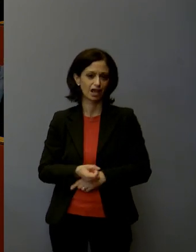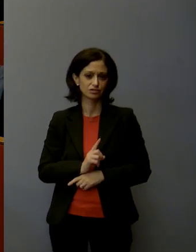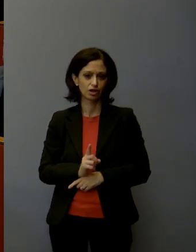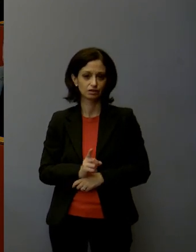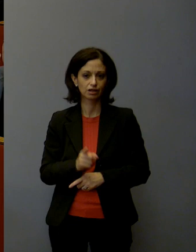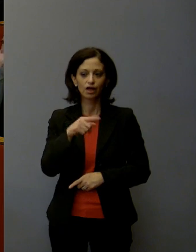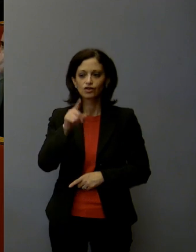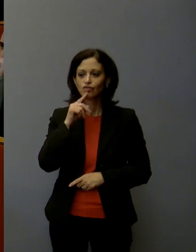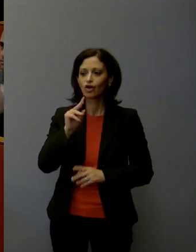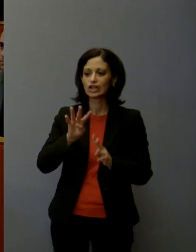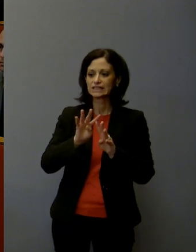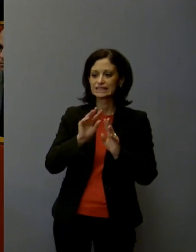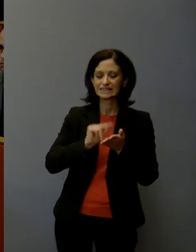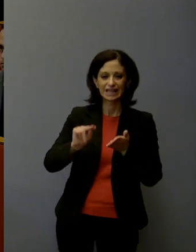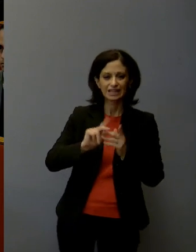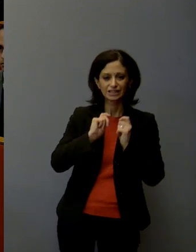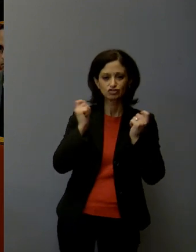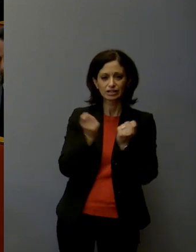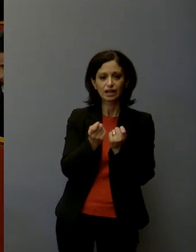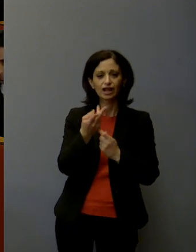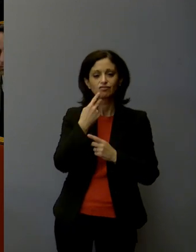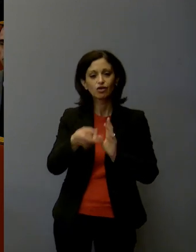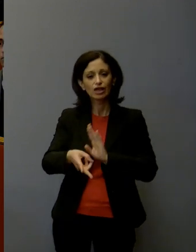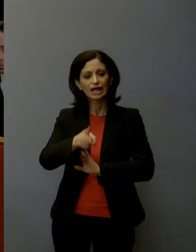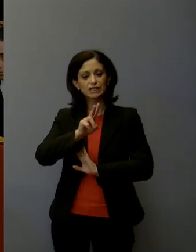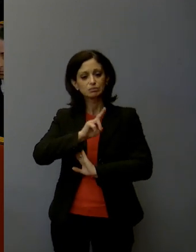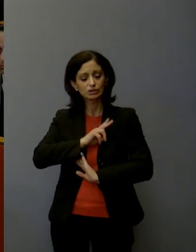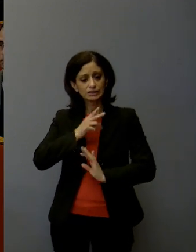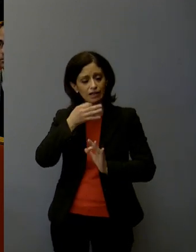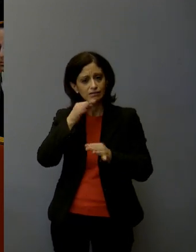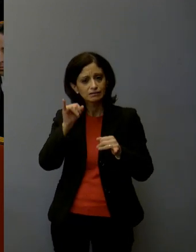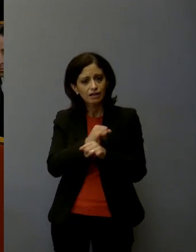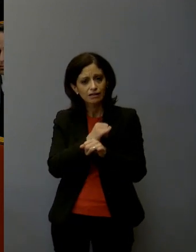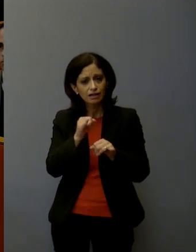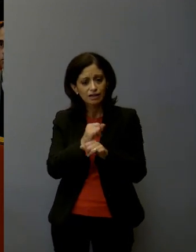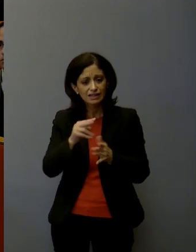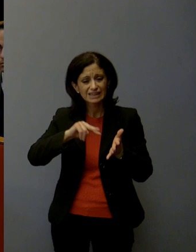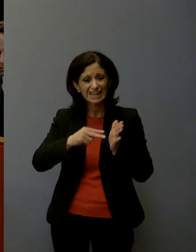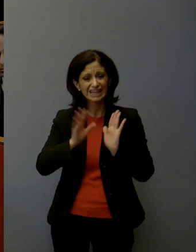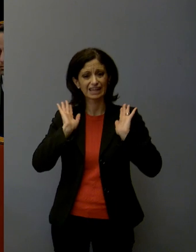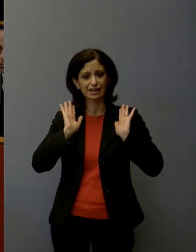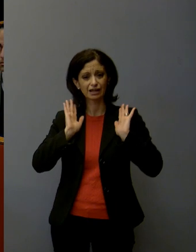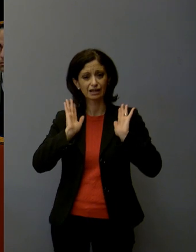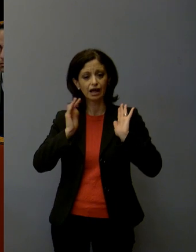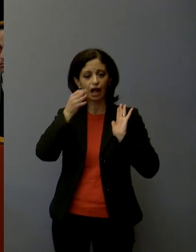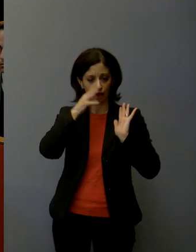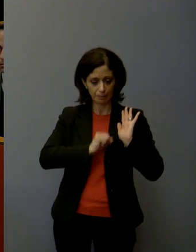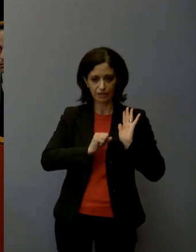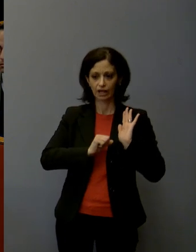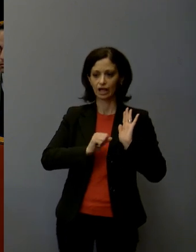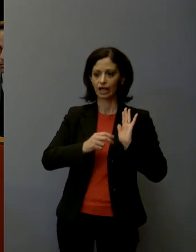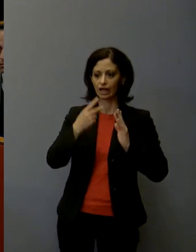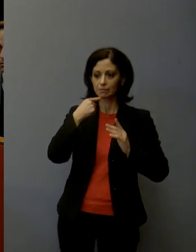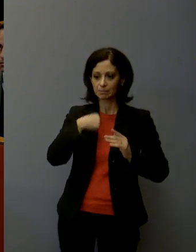una risposta articolata rispetto alla alla questione tecniche deve essere rispetto al fatto che è valida